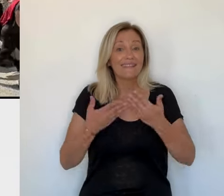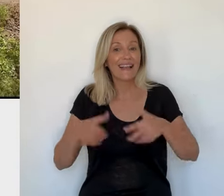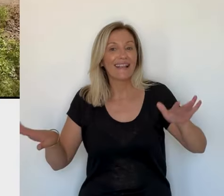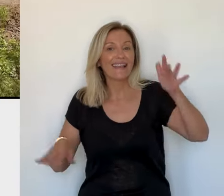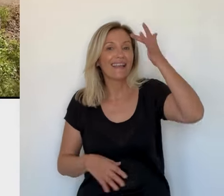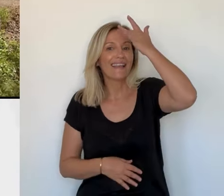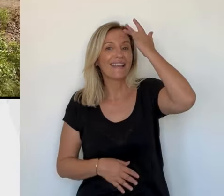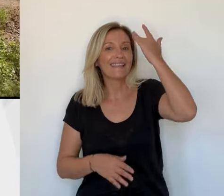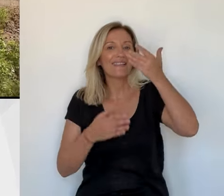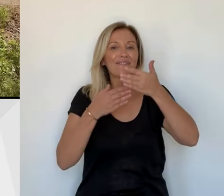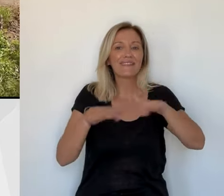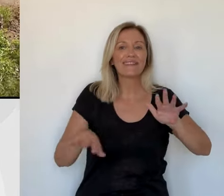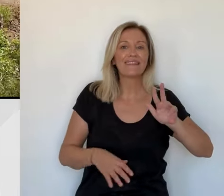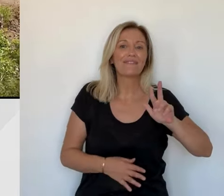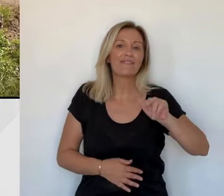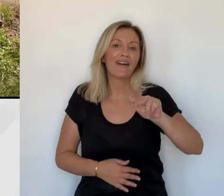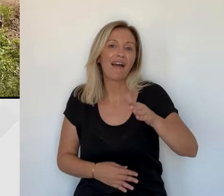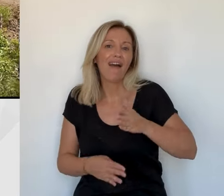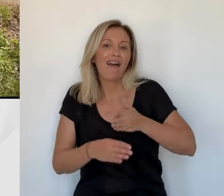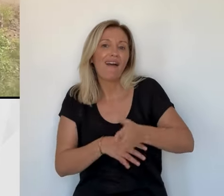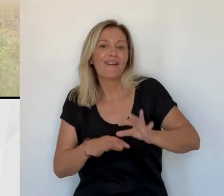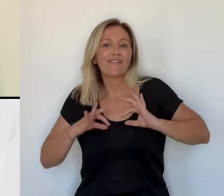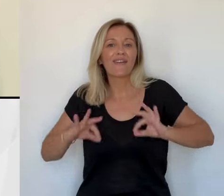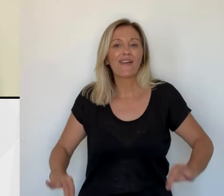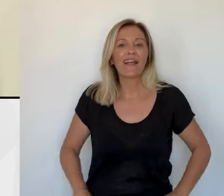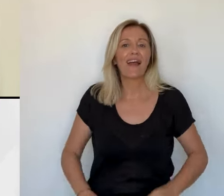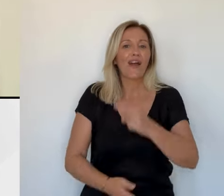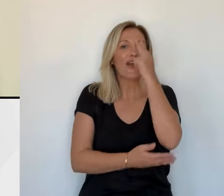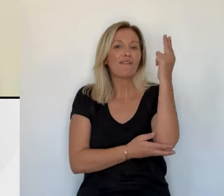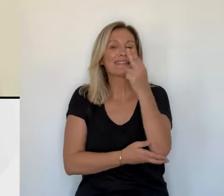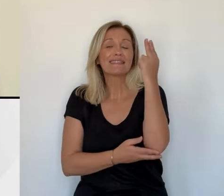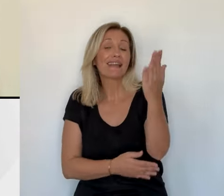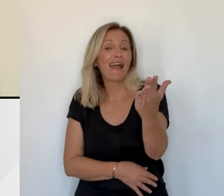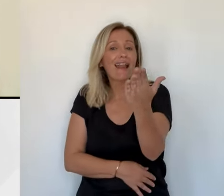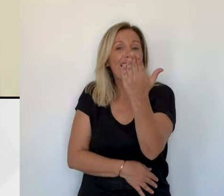construction de 108 nouvelles chambres. Livraison prévue à la rentrée de 2025.